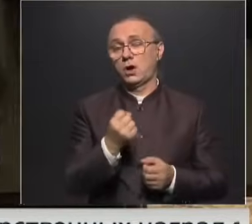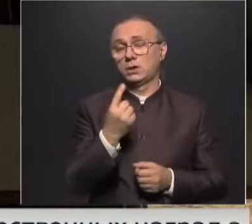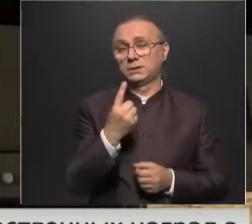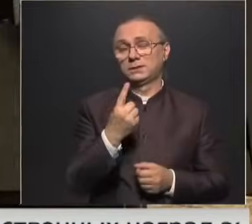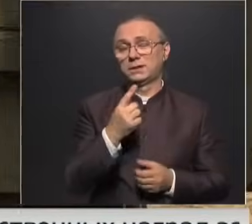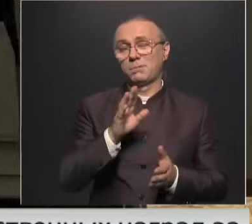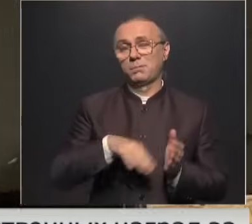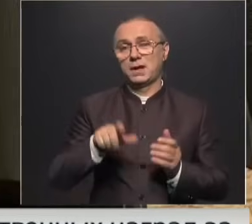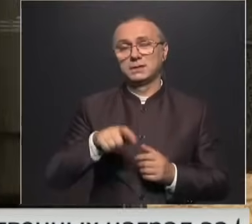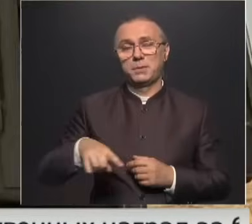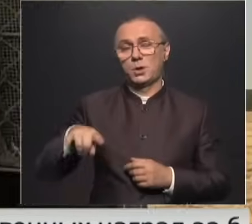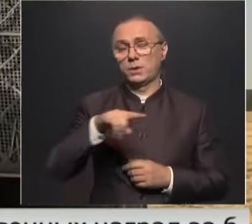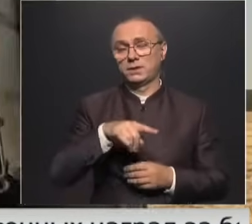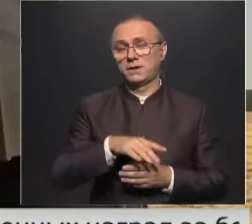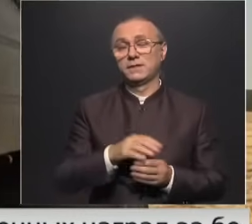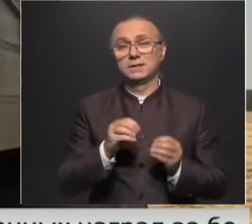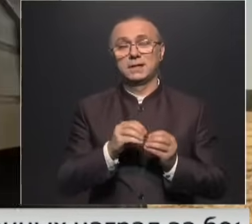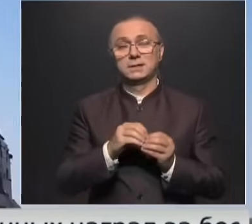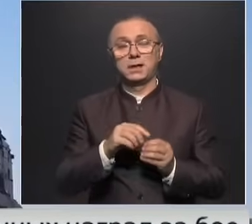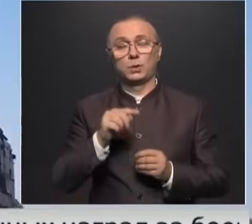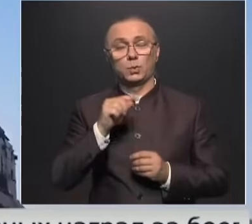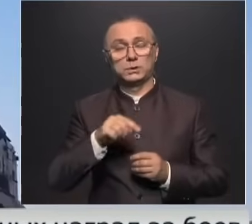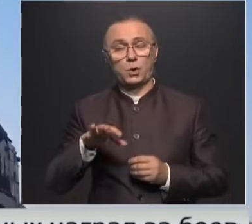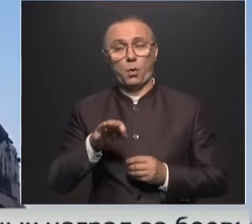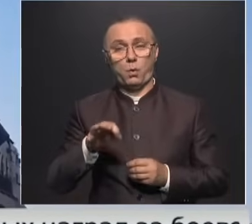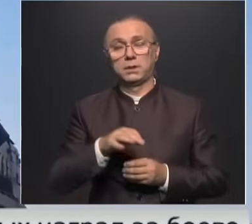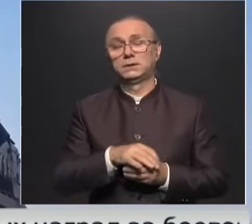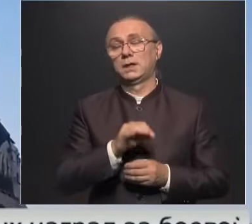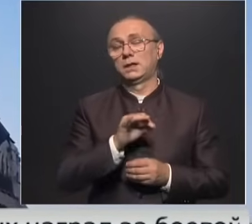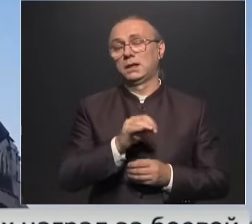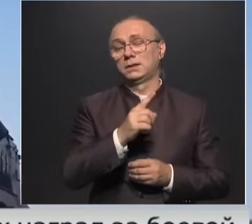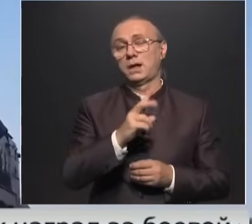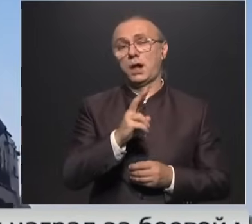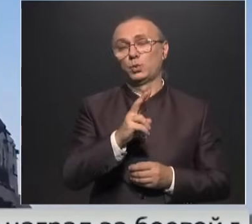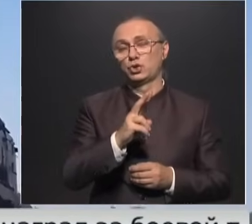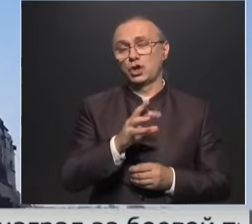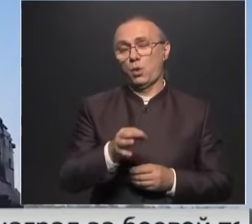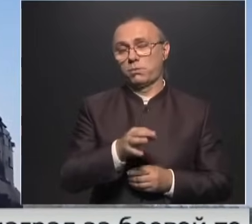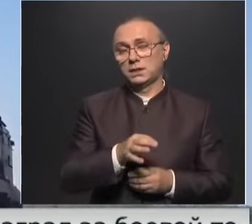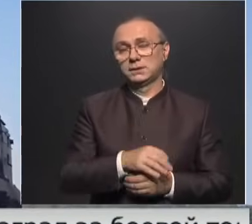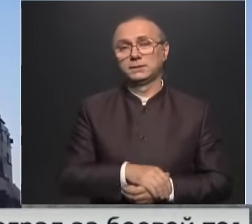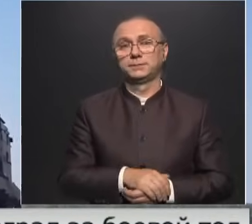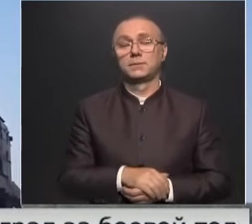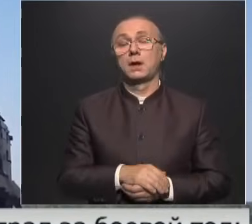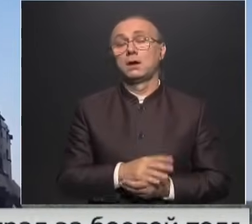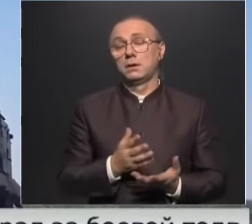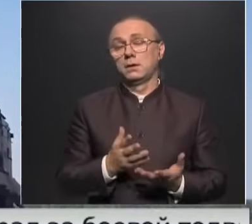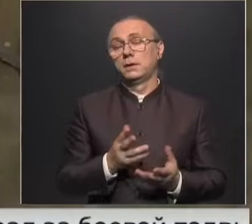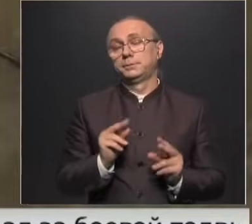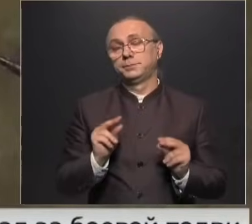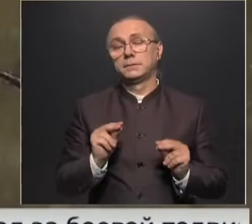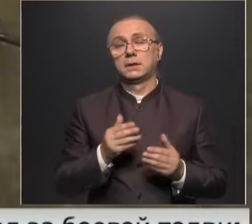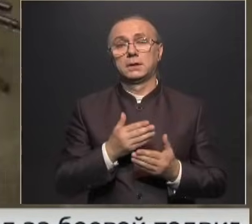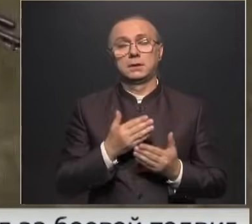над Курской. Об этом сообщили Минобороны России. Губернаторы этих регионов отчитались, что обошлось без жертв.